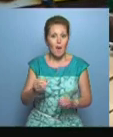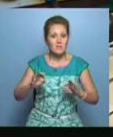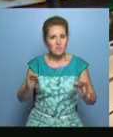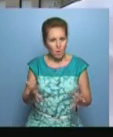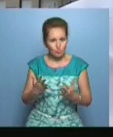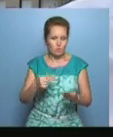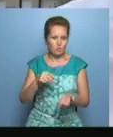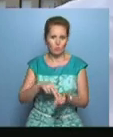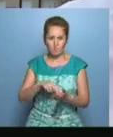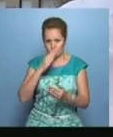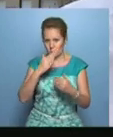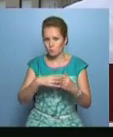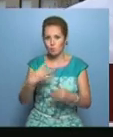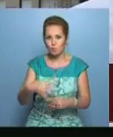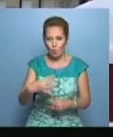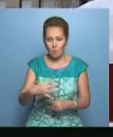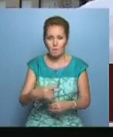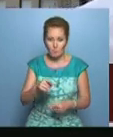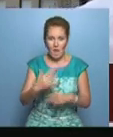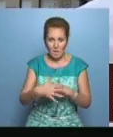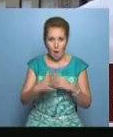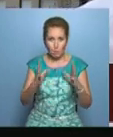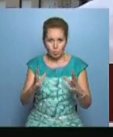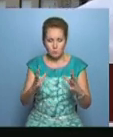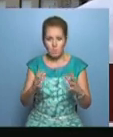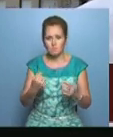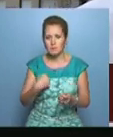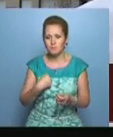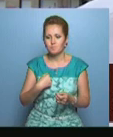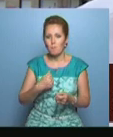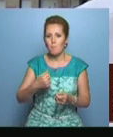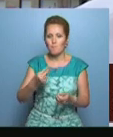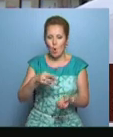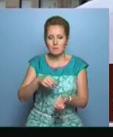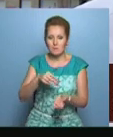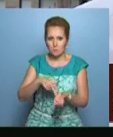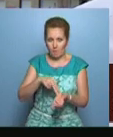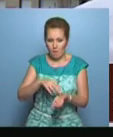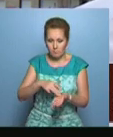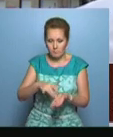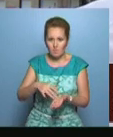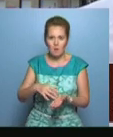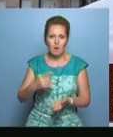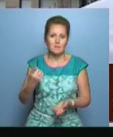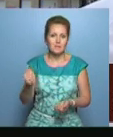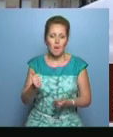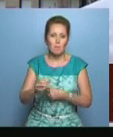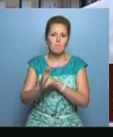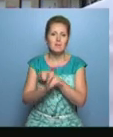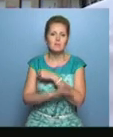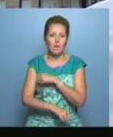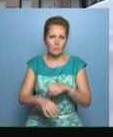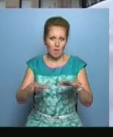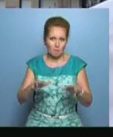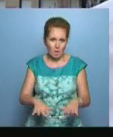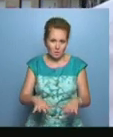40. Мы по той же капусте занимаем по цене, ну, одни из последних мест, будем так говорить, в